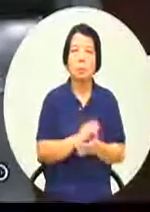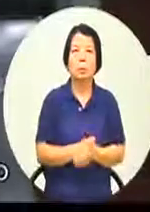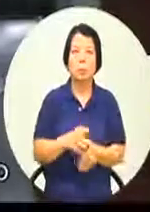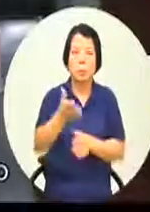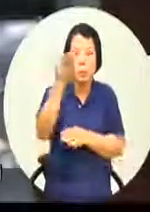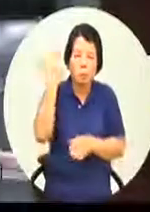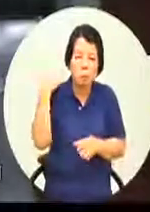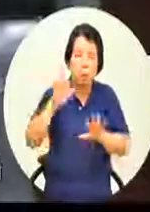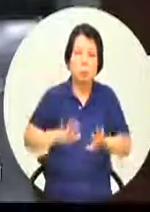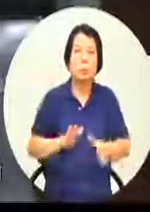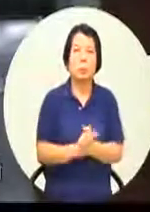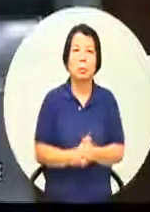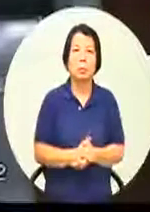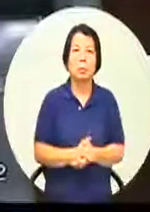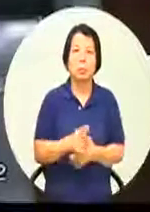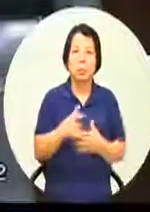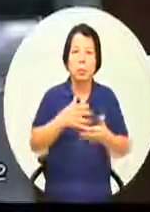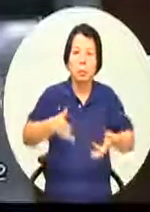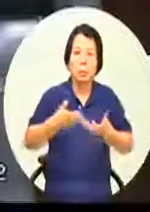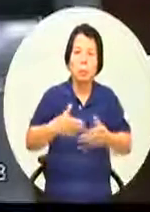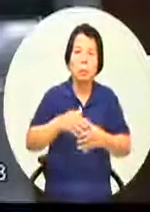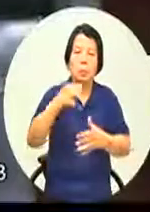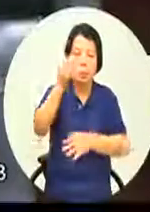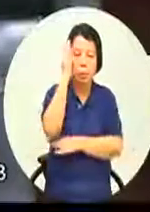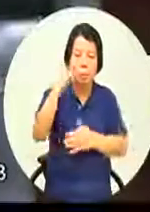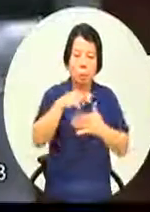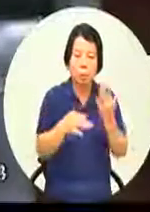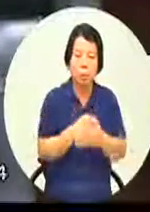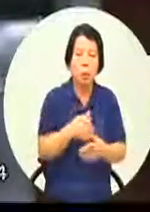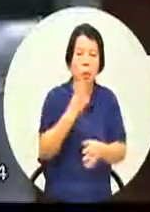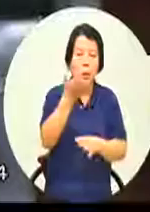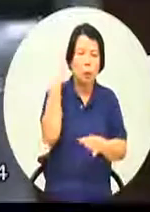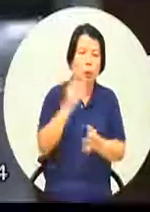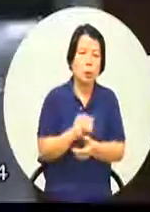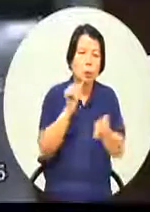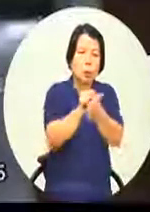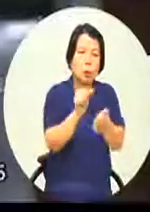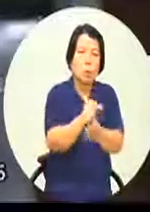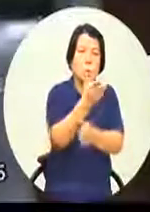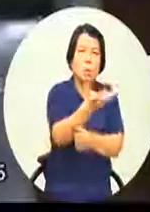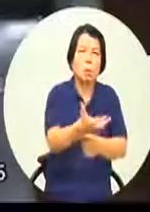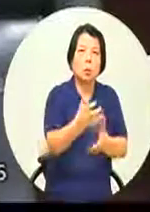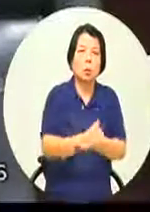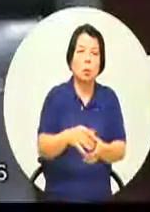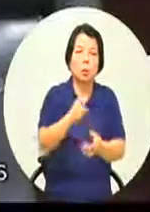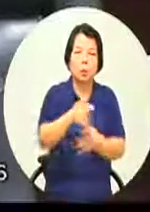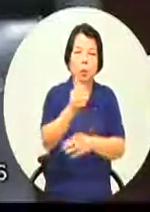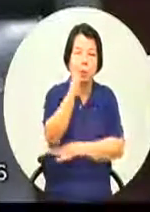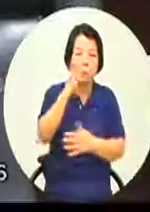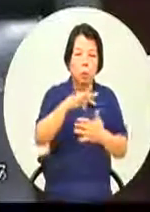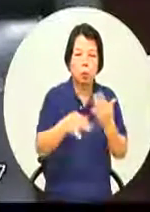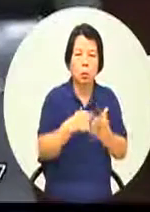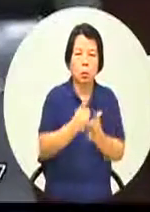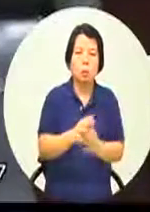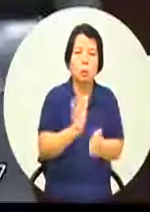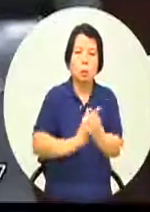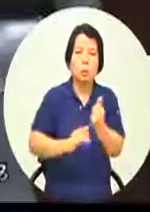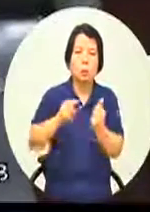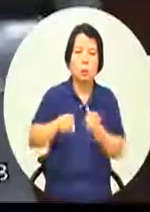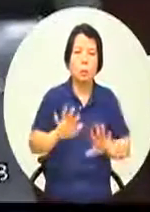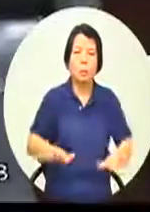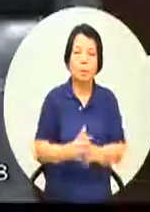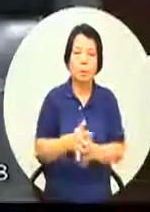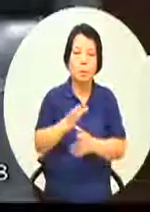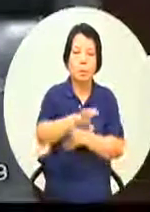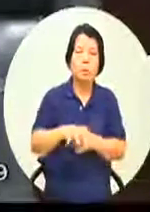去因为一个亲中的政策跟一个过度依赖中国市场的一个不竟然正确的政策，那导致我们现在不止农